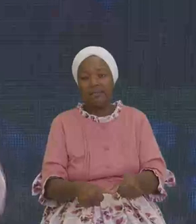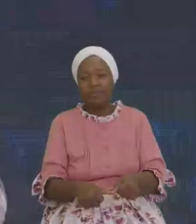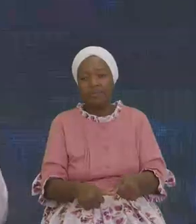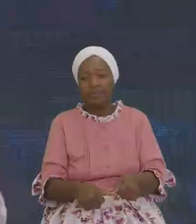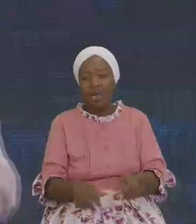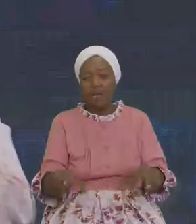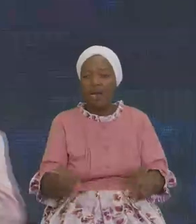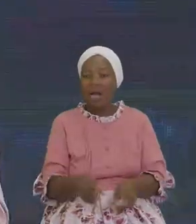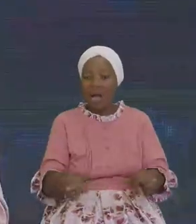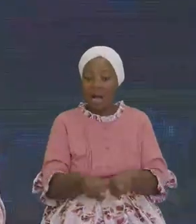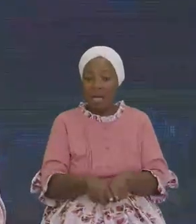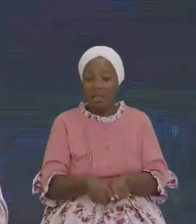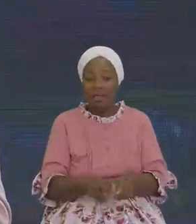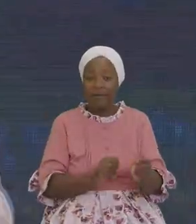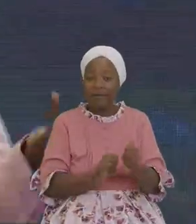et qui demeure